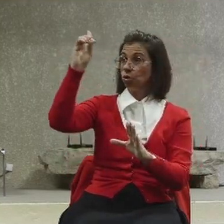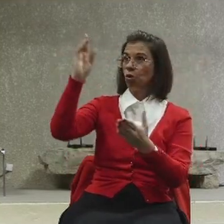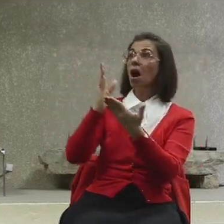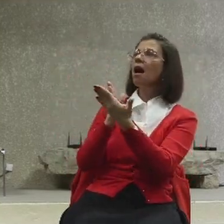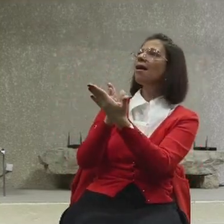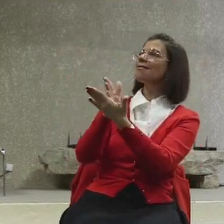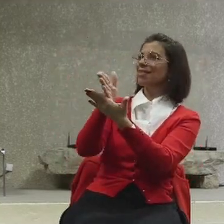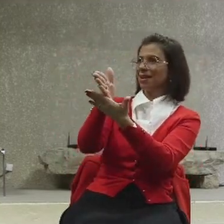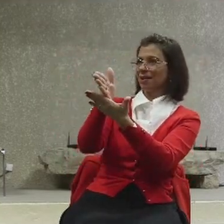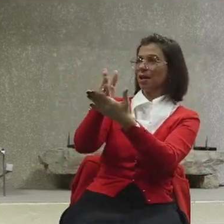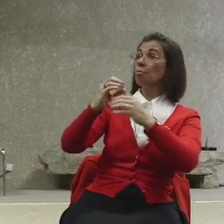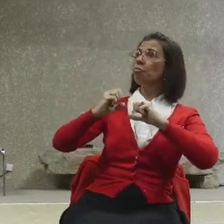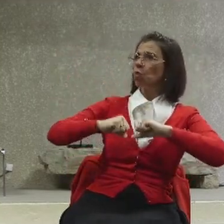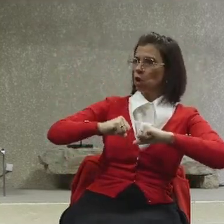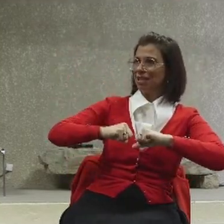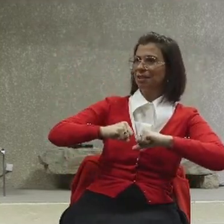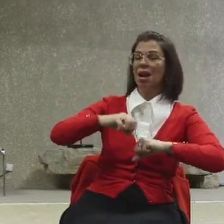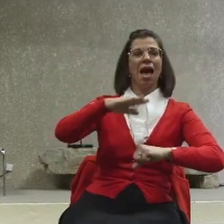l'esprit,